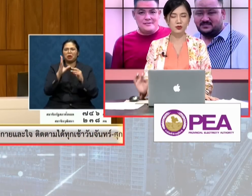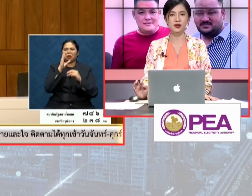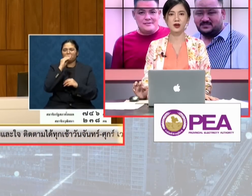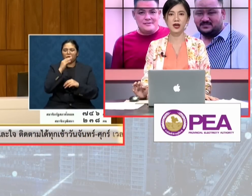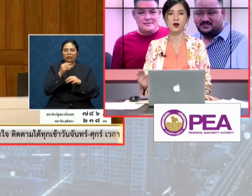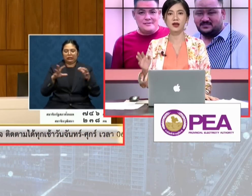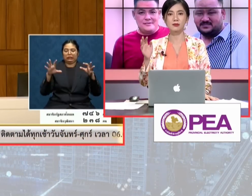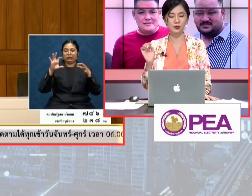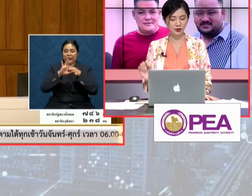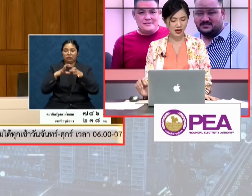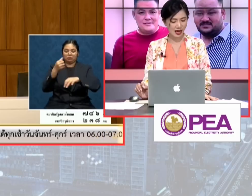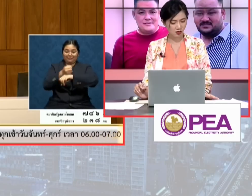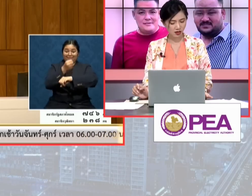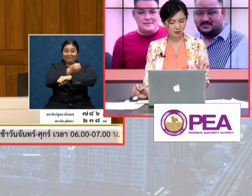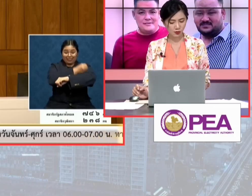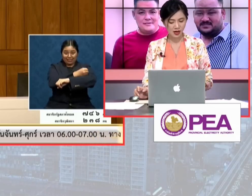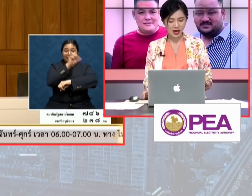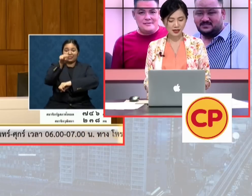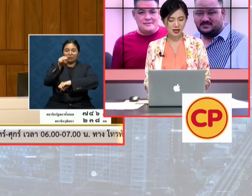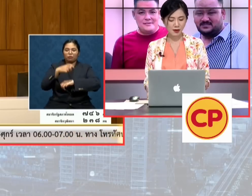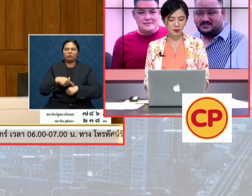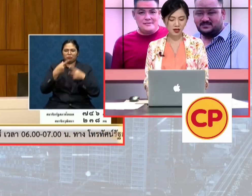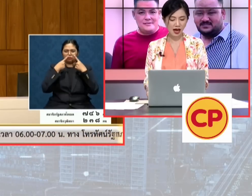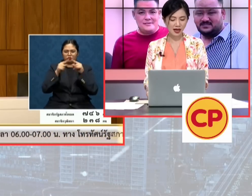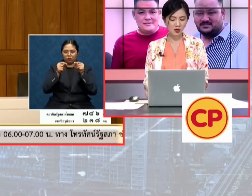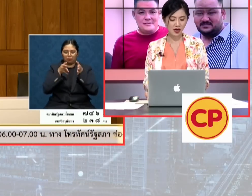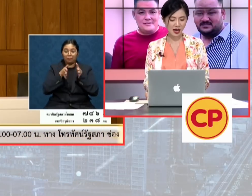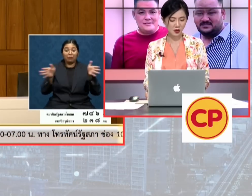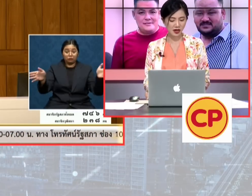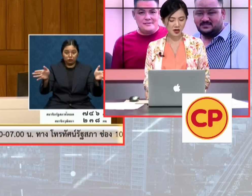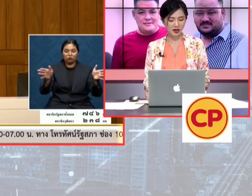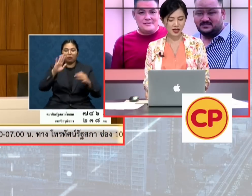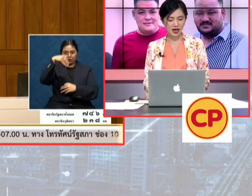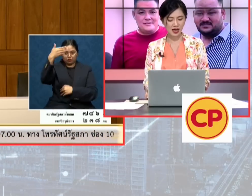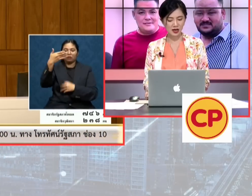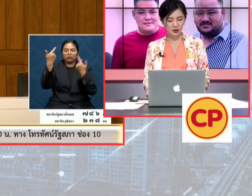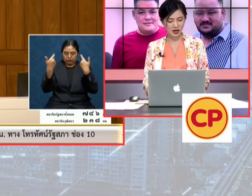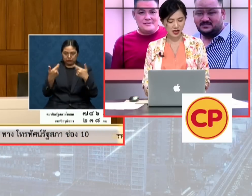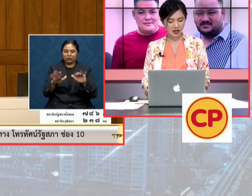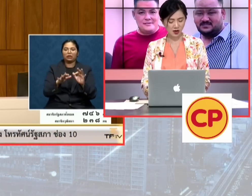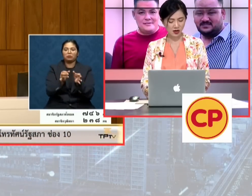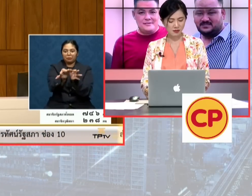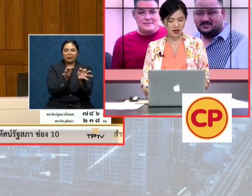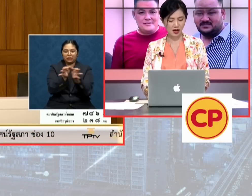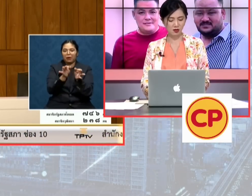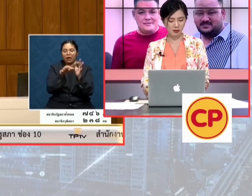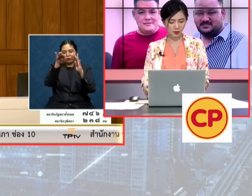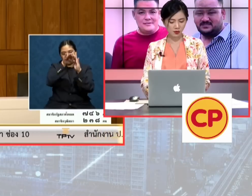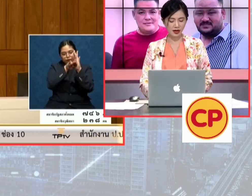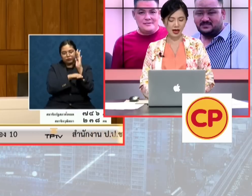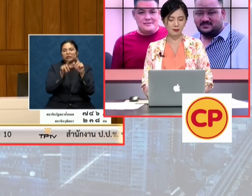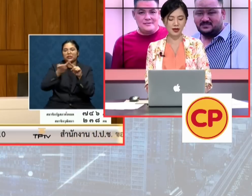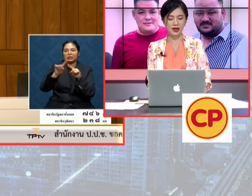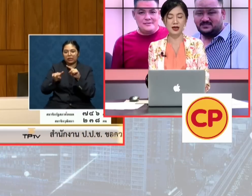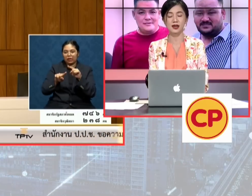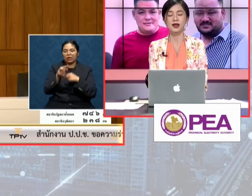านขอพูดคนเดียวให้ถอนคำพูดนะคะให้ถอนคำพูดทีนี้ไปดูที่ทางด้านของนายกกันหน่อยนะคะนายกเองเนี่ยก็ได้มีการออกมาพู